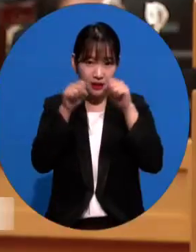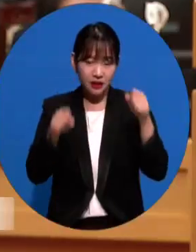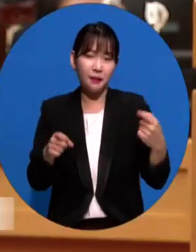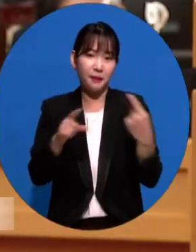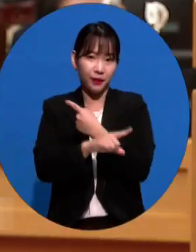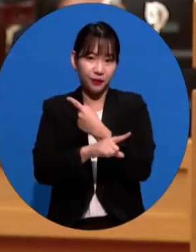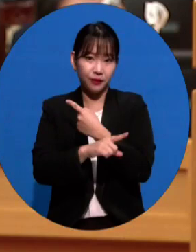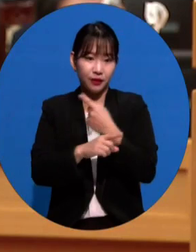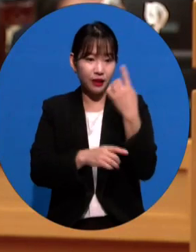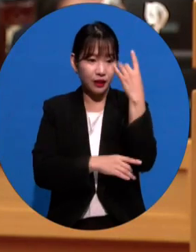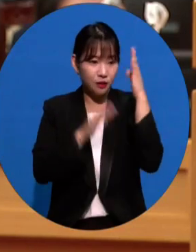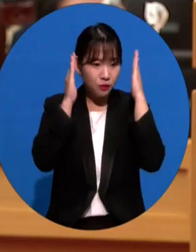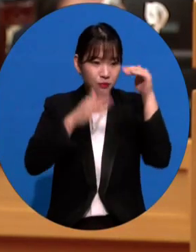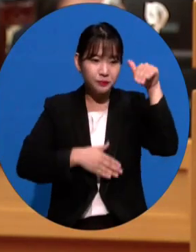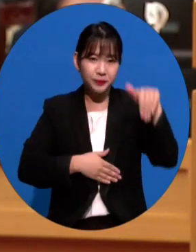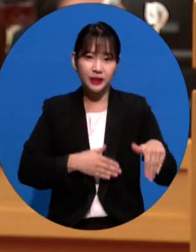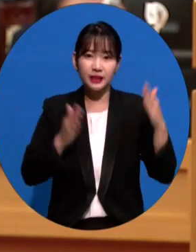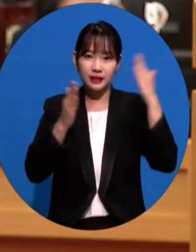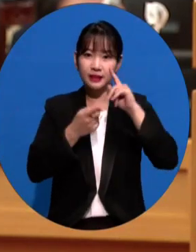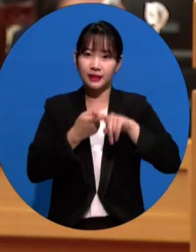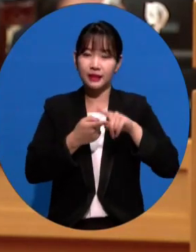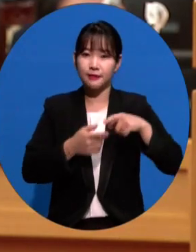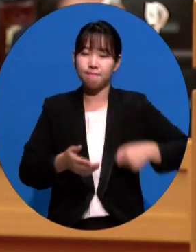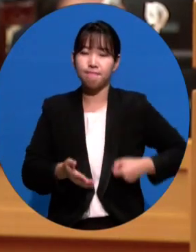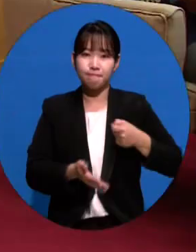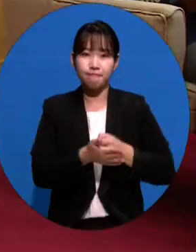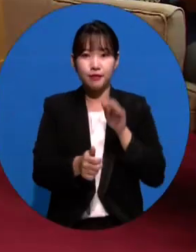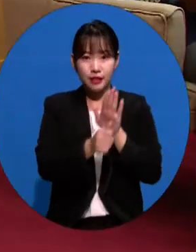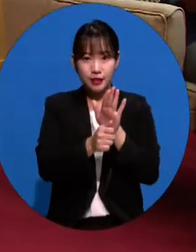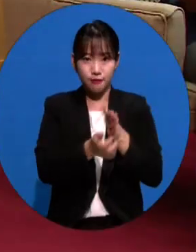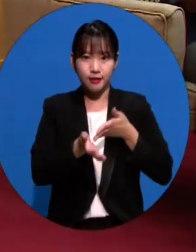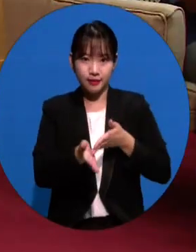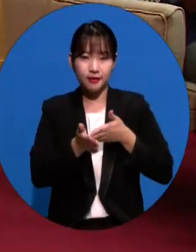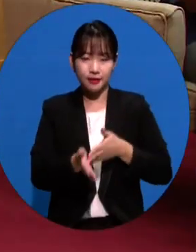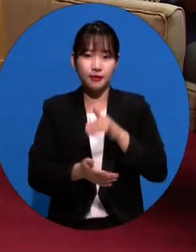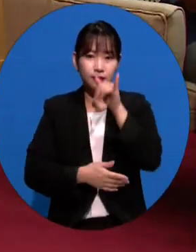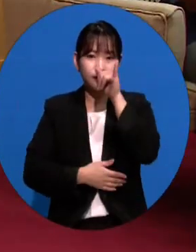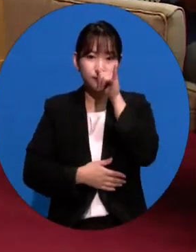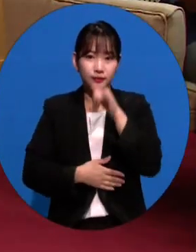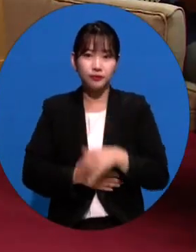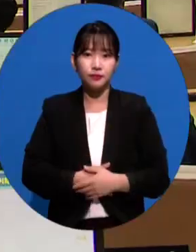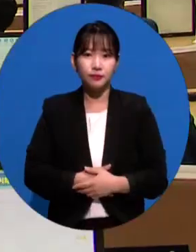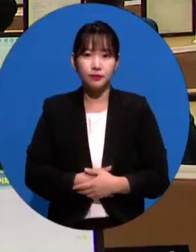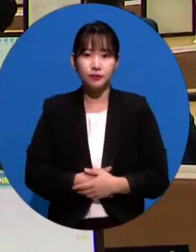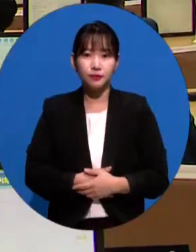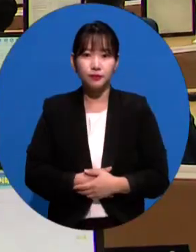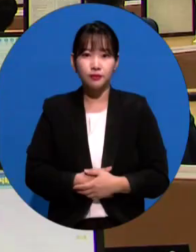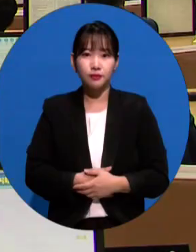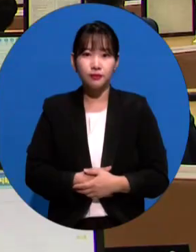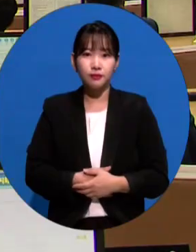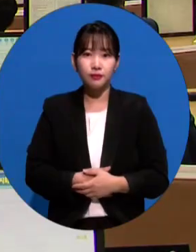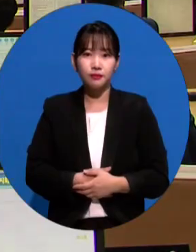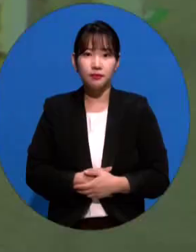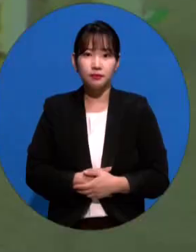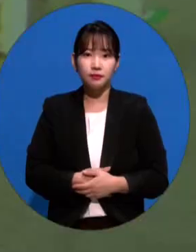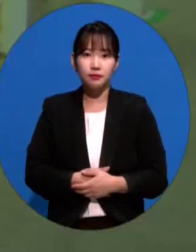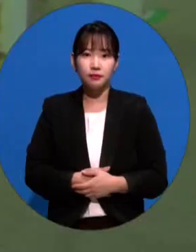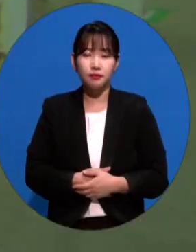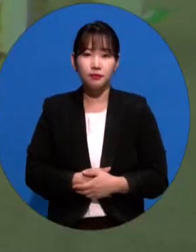개선과 기초학력 부진 학생들에 대한 과감한 지원 촉구도 이어졌습니다. MBC 뉴스 김진선입니다.